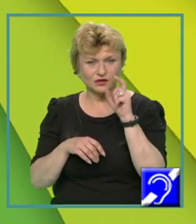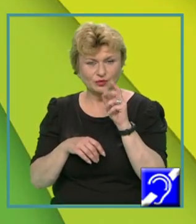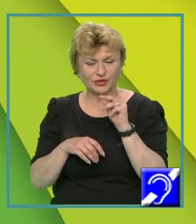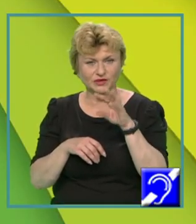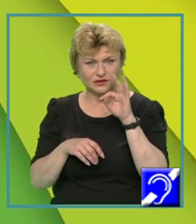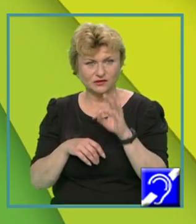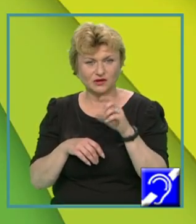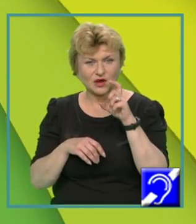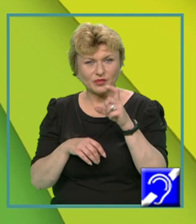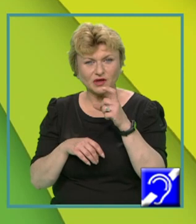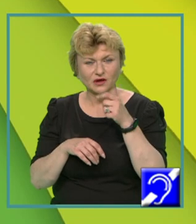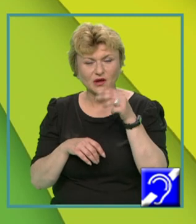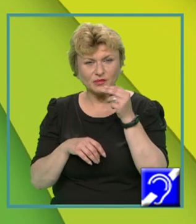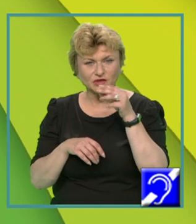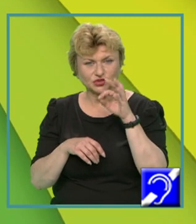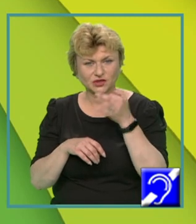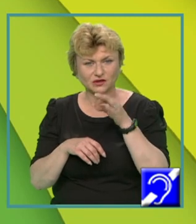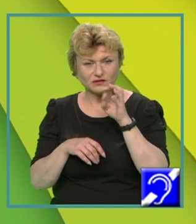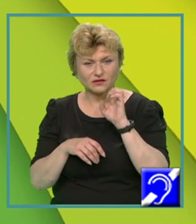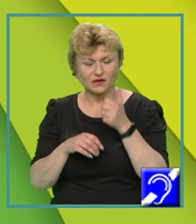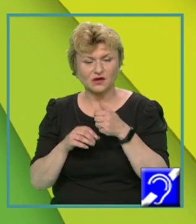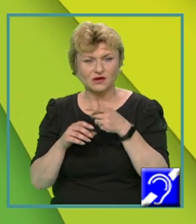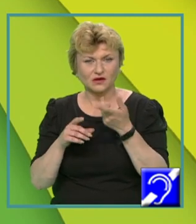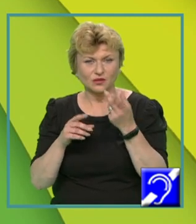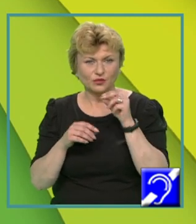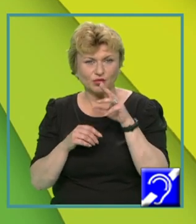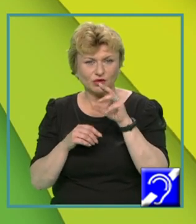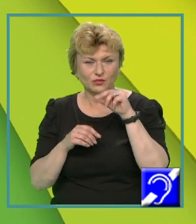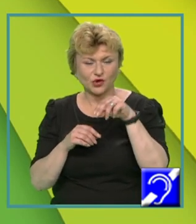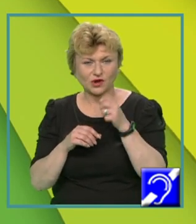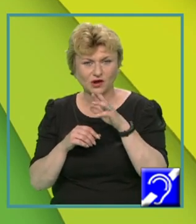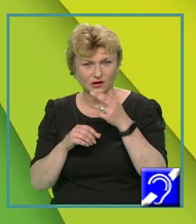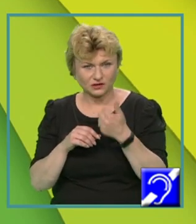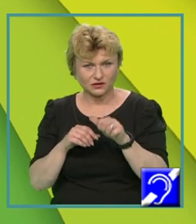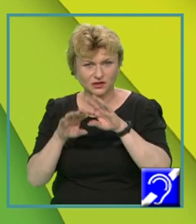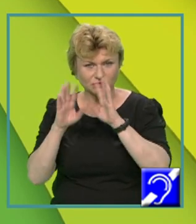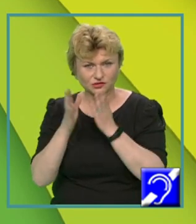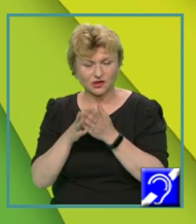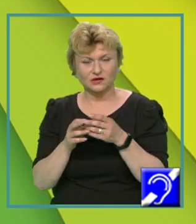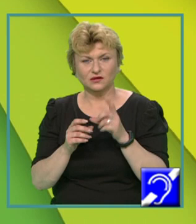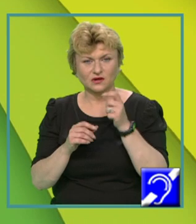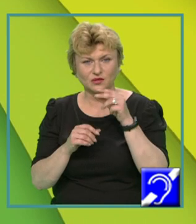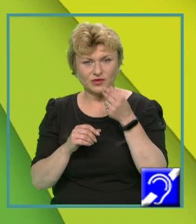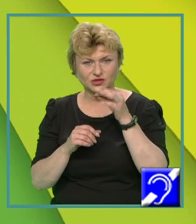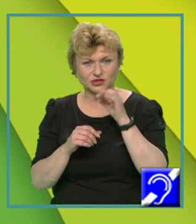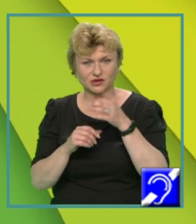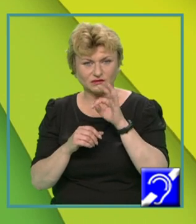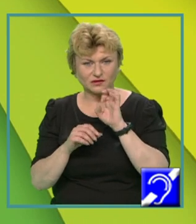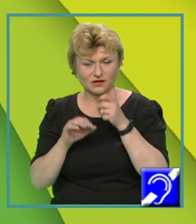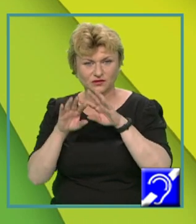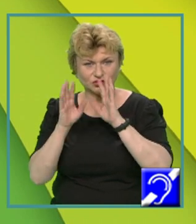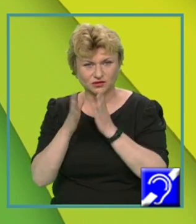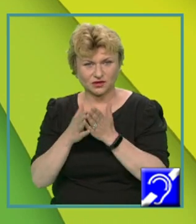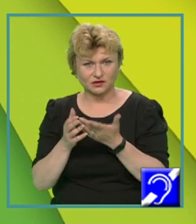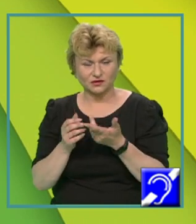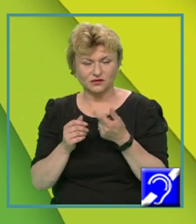să explicăm că capacitatea pulmonară totală este mai mare decât capacitatea vitală. Evident este așa, pentru că